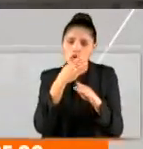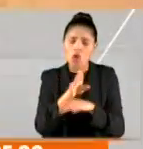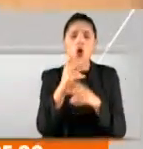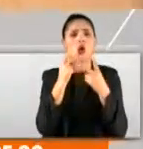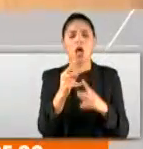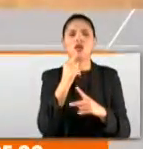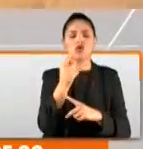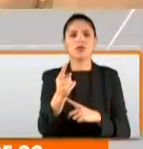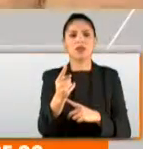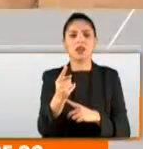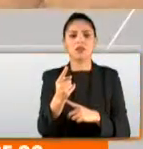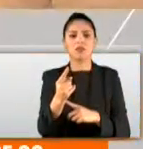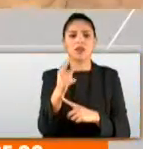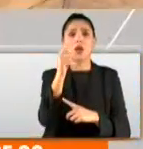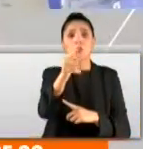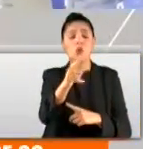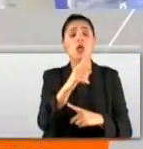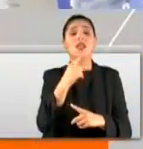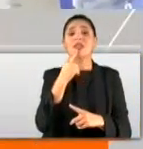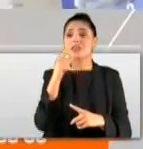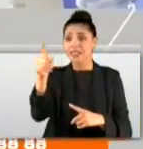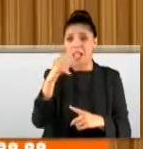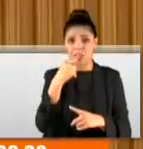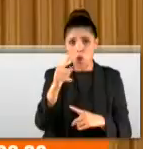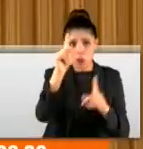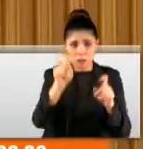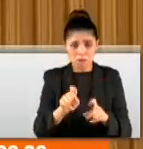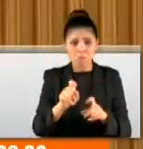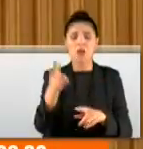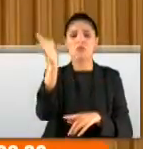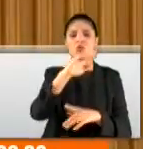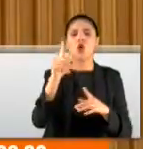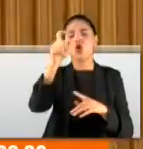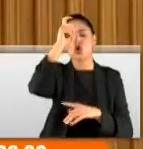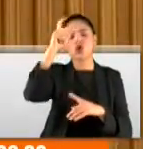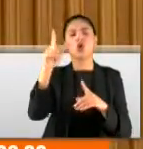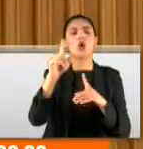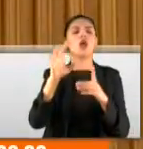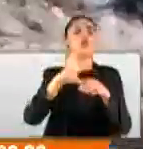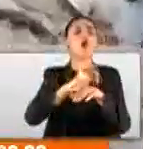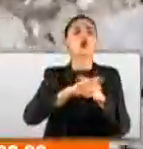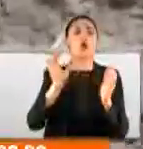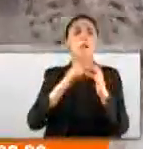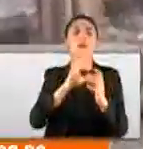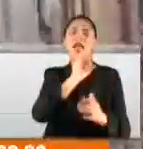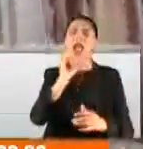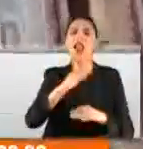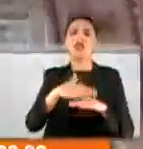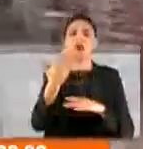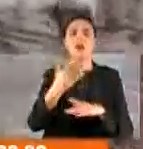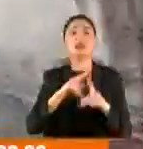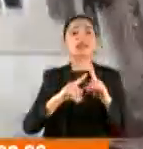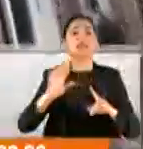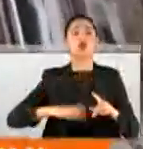dedi. Vay sen misin doğruyu açıkla diyen. Türk Tabipler Birliği'ne her türlü eleştiriyi yaptılar. Kılıçdaroğlu'nun